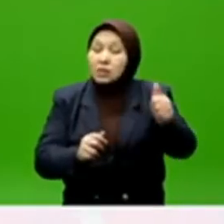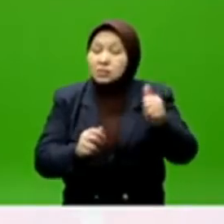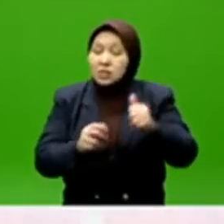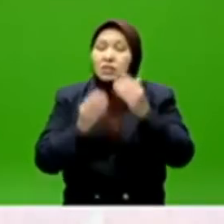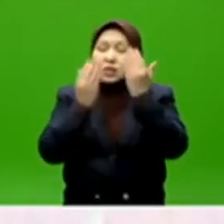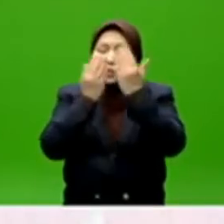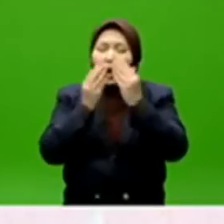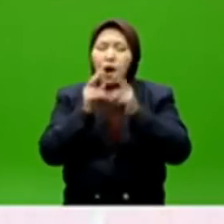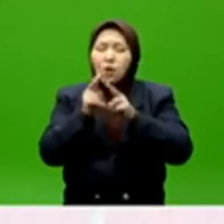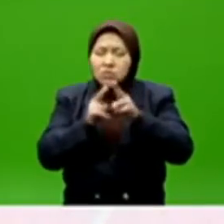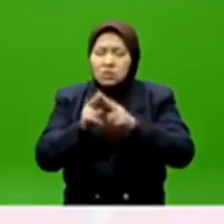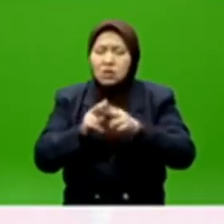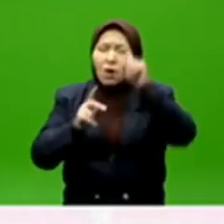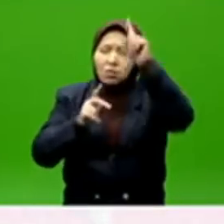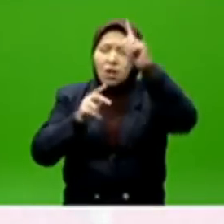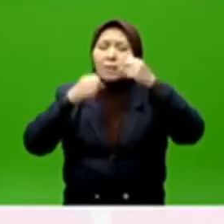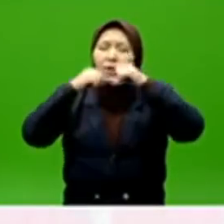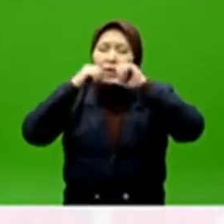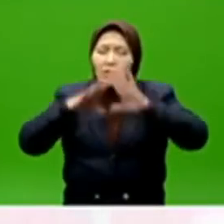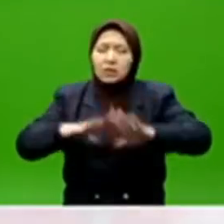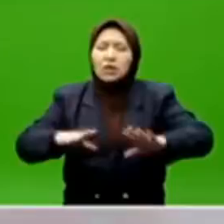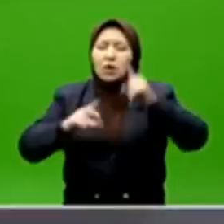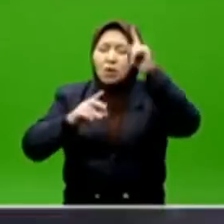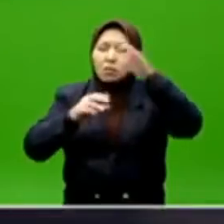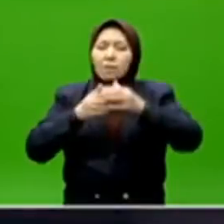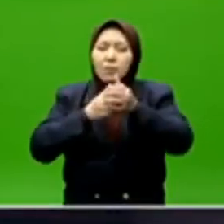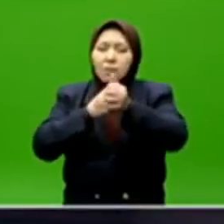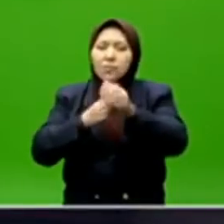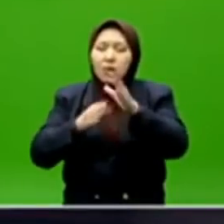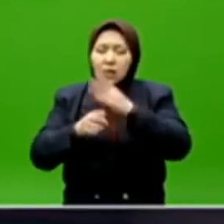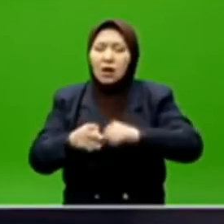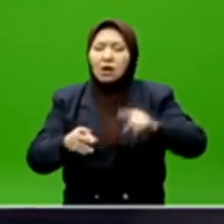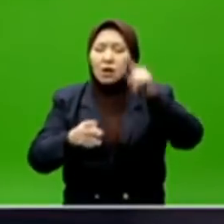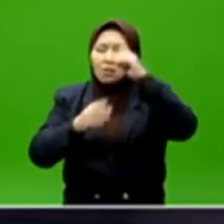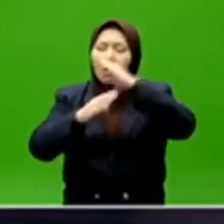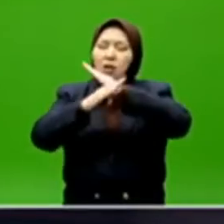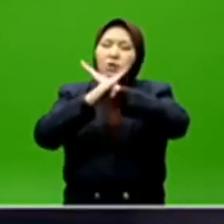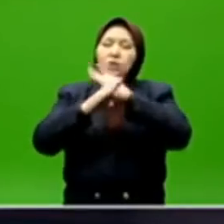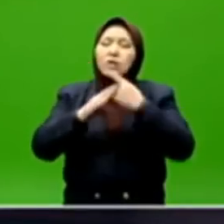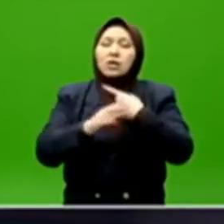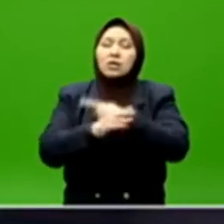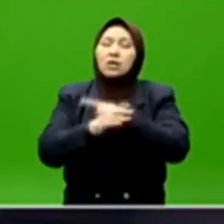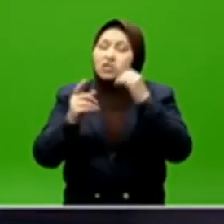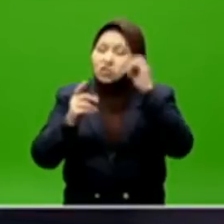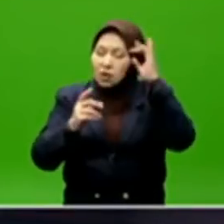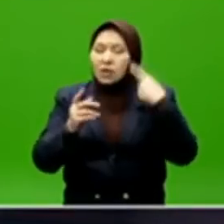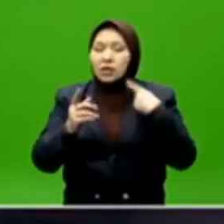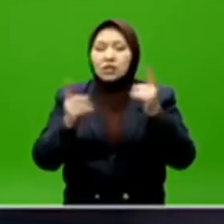ini Allah berkati, Allah pimpin, dan Allah lindungi kita semua. InsyaAllah kita bertemu lagi